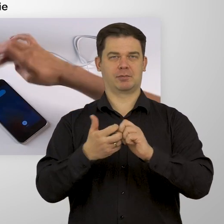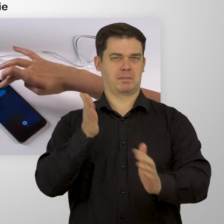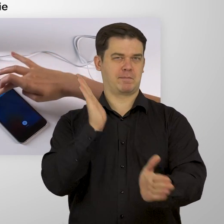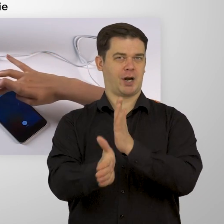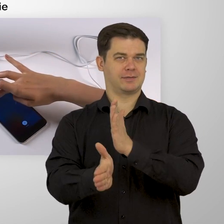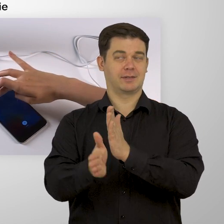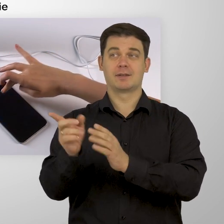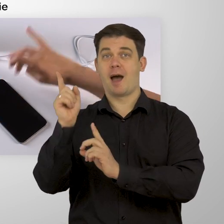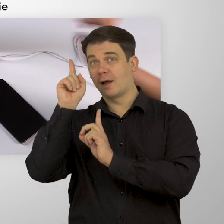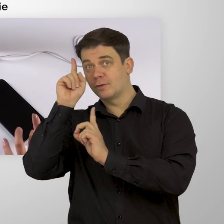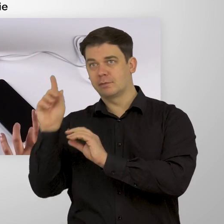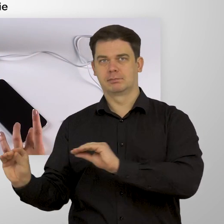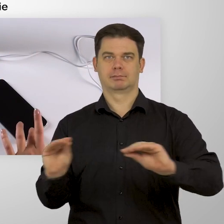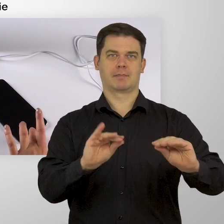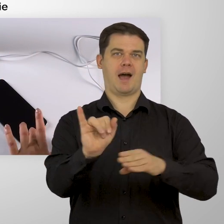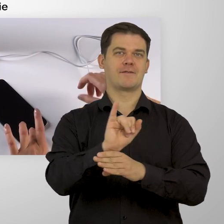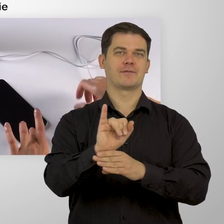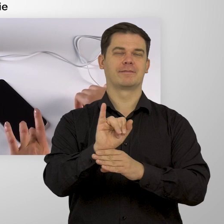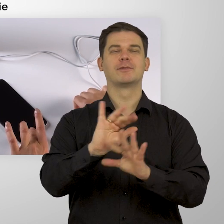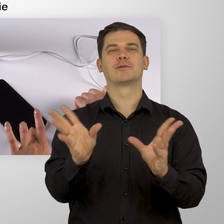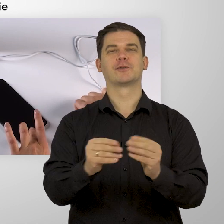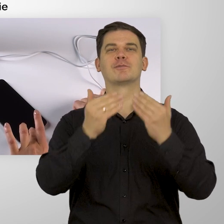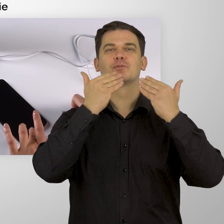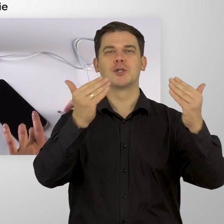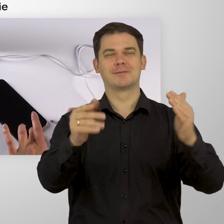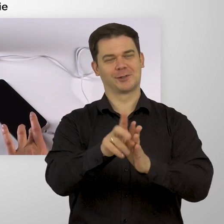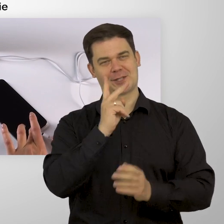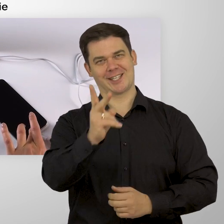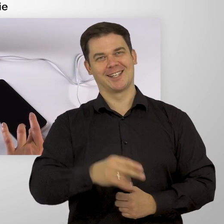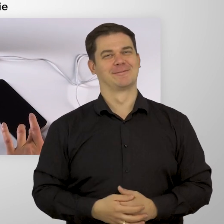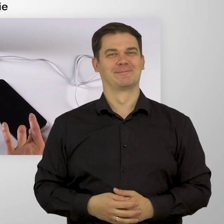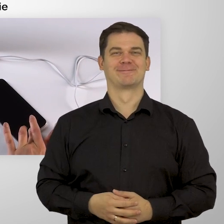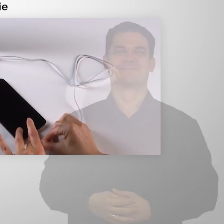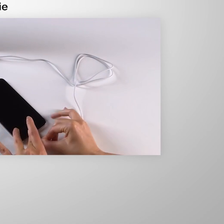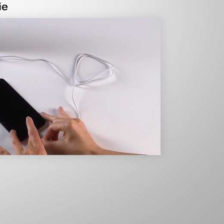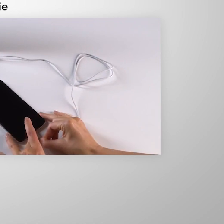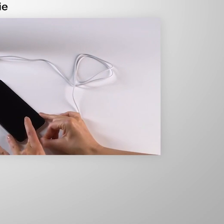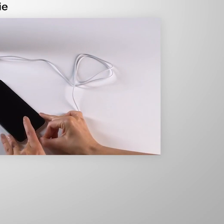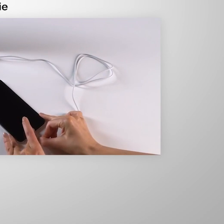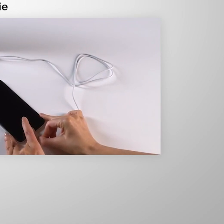z Androida na iPhone'a. W tym odcinku to wszystko. Dziękuję i do zobaczenia.